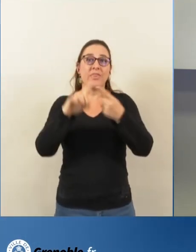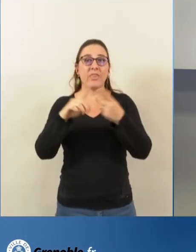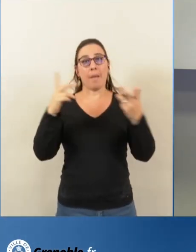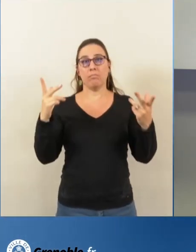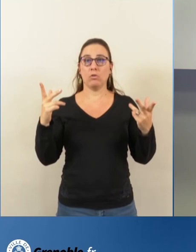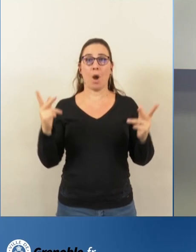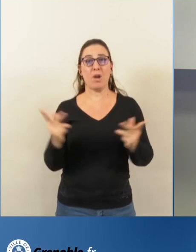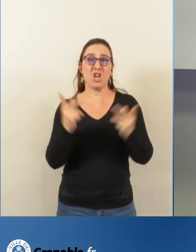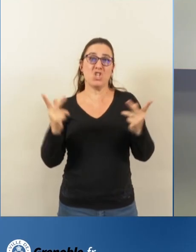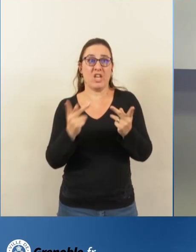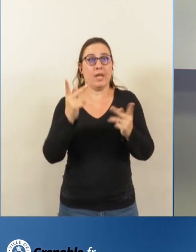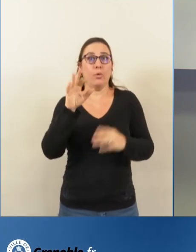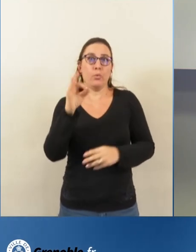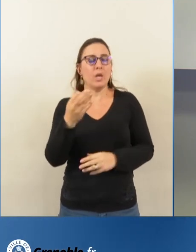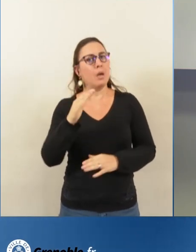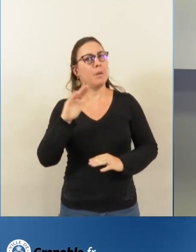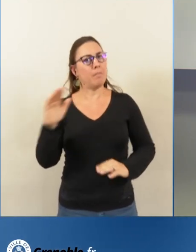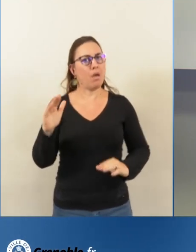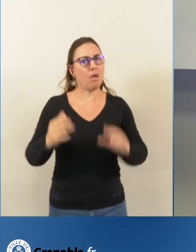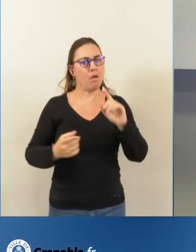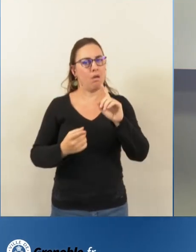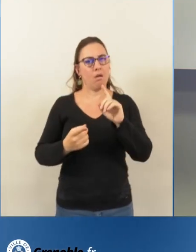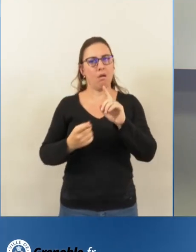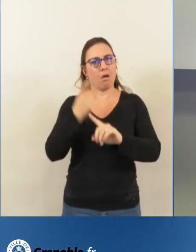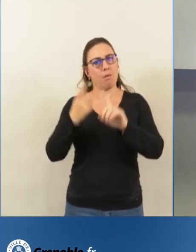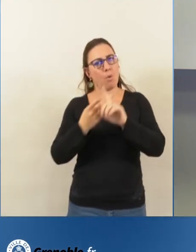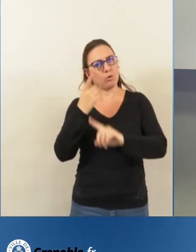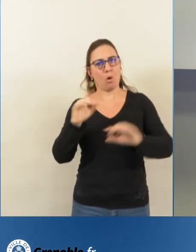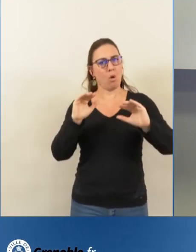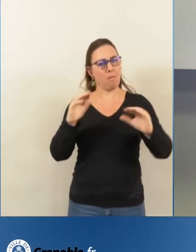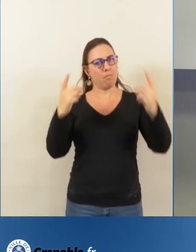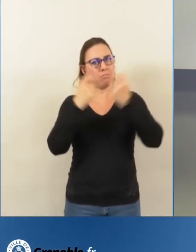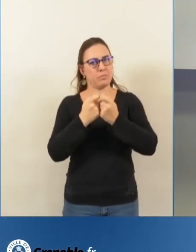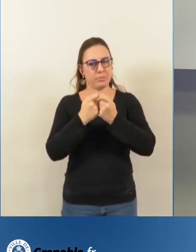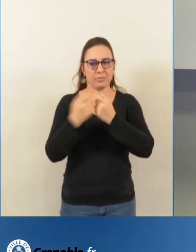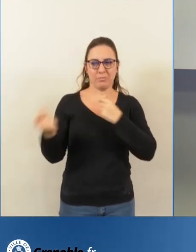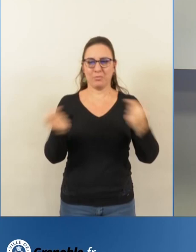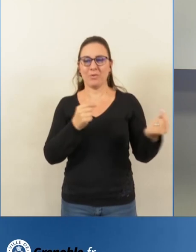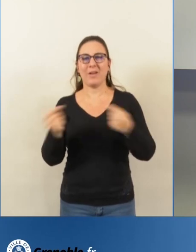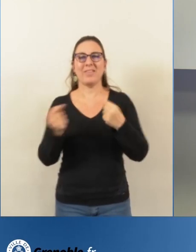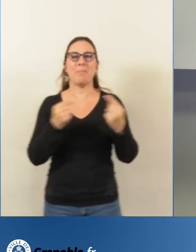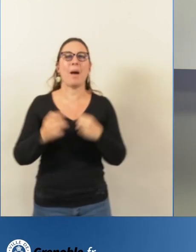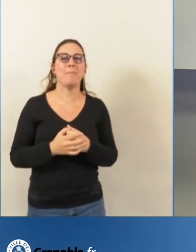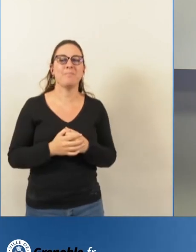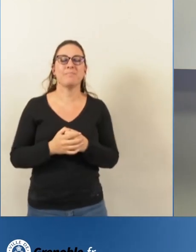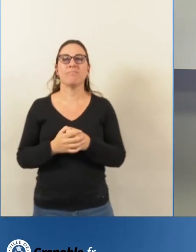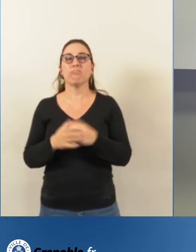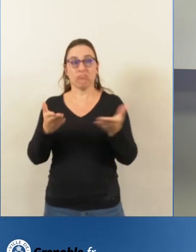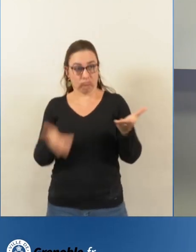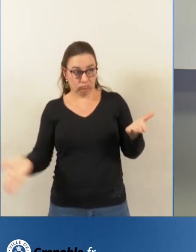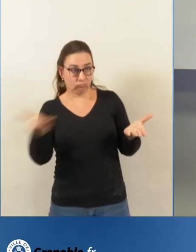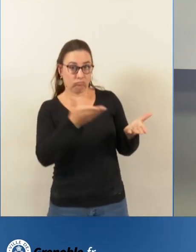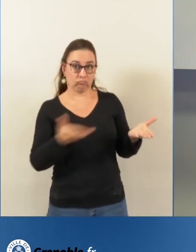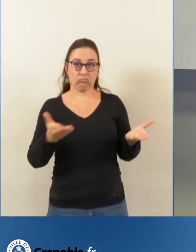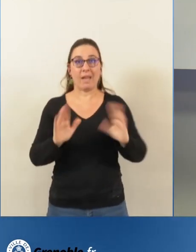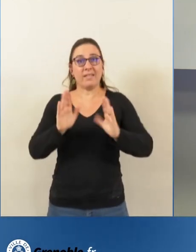mais tout au moins tout aussi correspondant au débat qui venait d'avoir je vous invite ceci dit c'est le